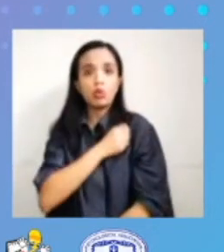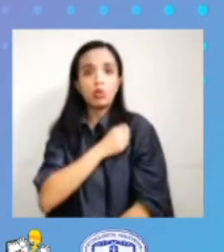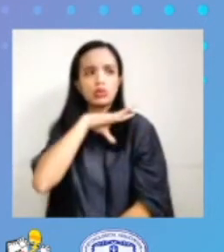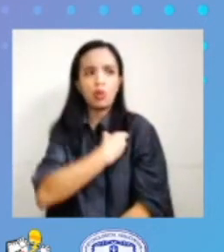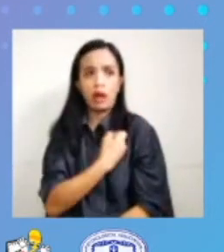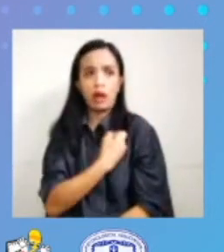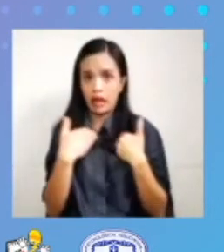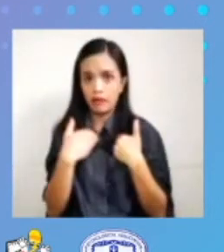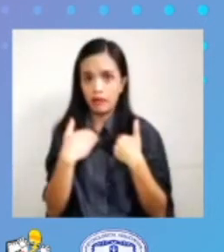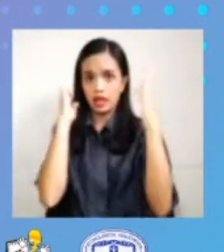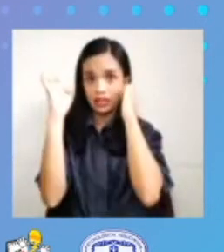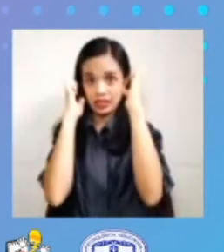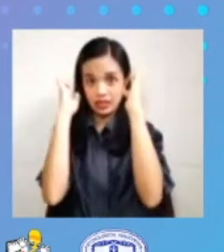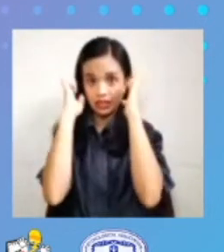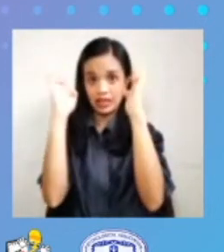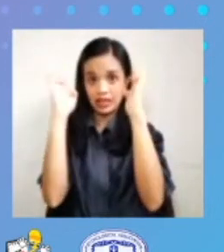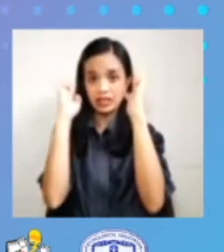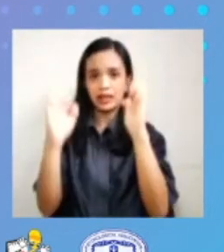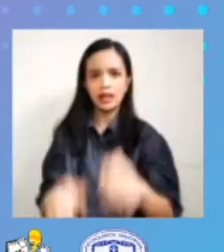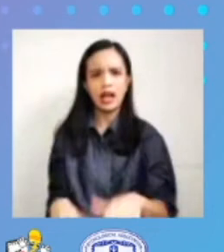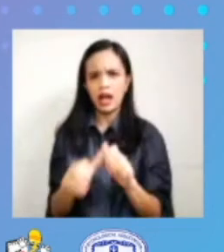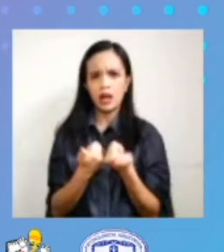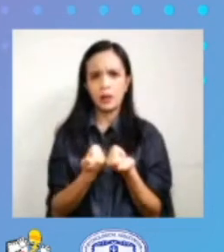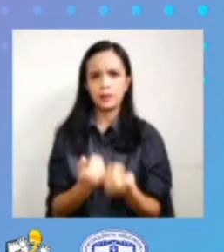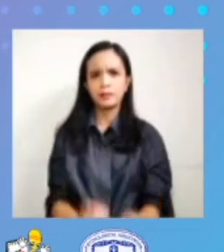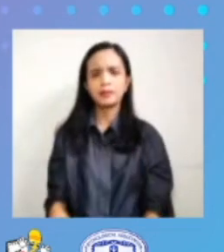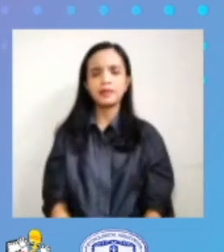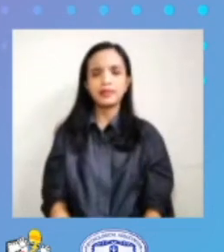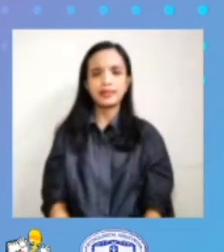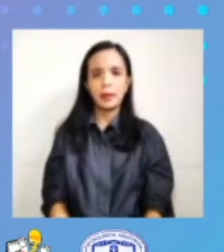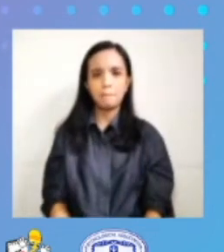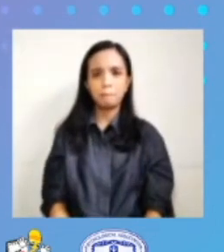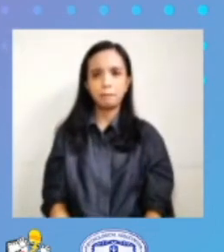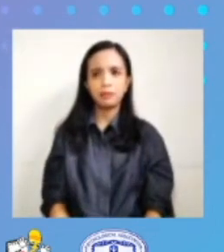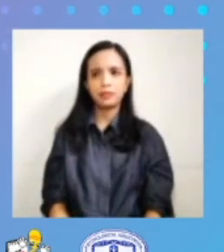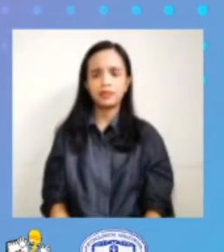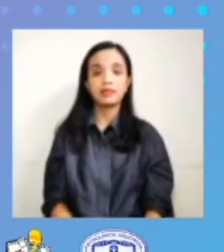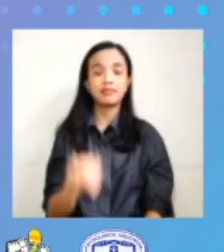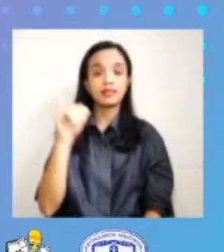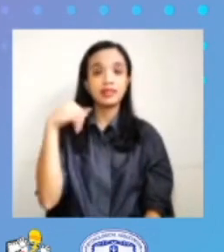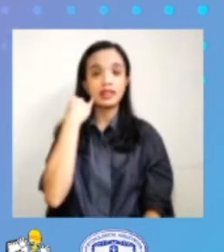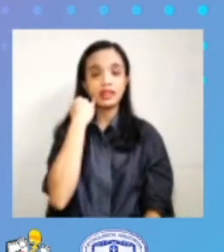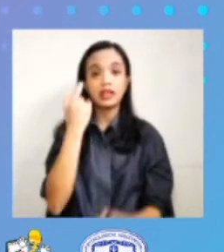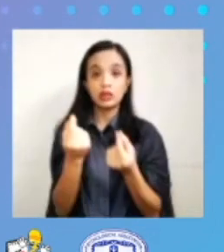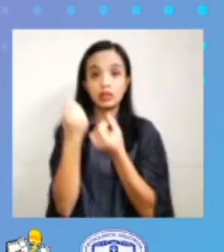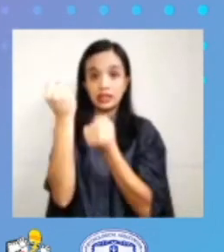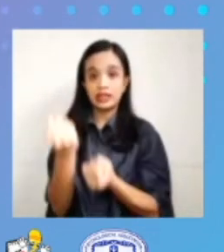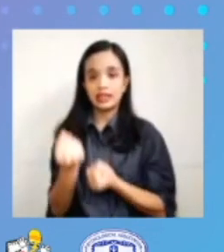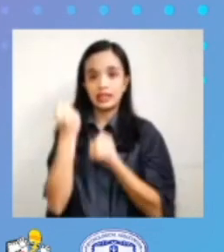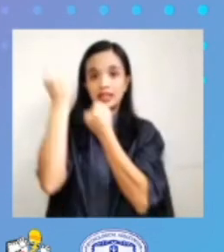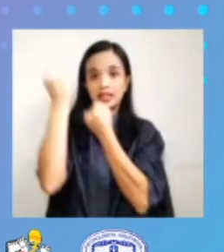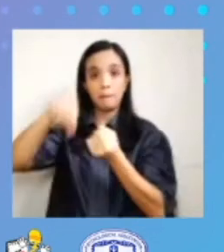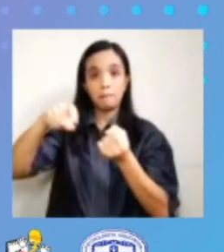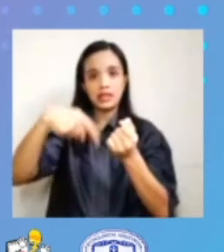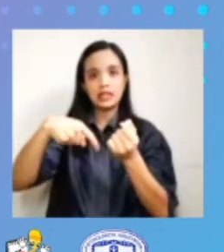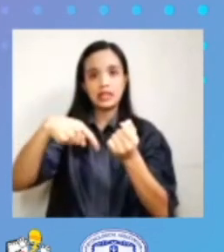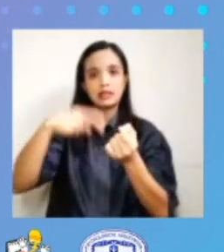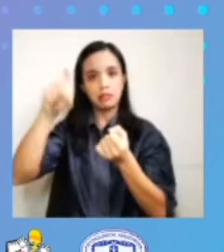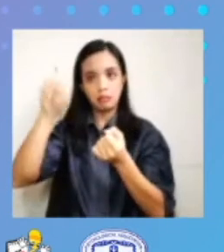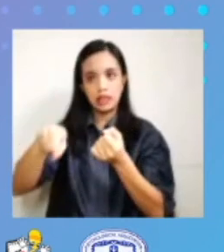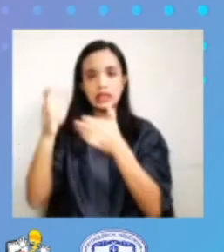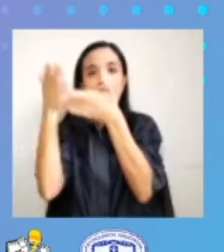Sure po akong meron ding Batanes. Awesome. Ayan. Yes po. So, ito po mula kay Miss Robeline, the